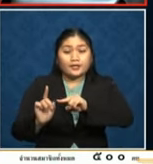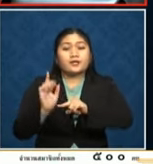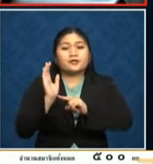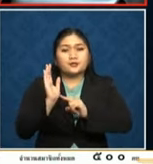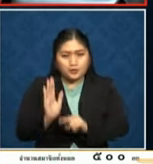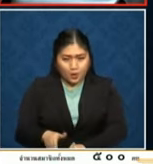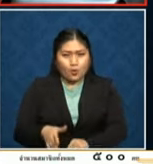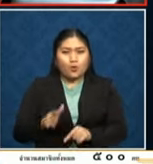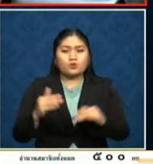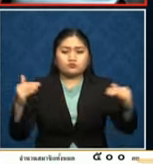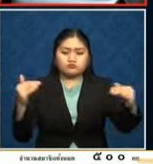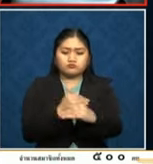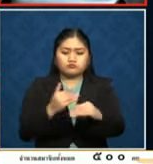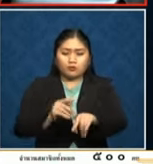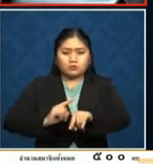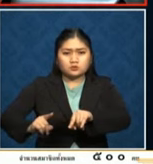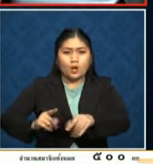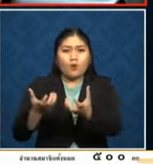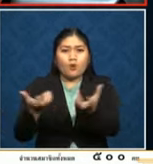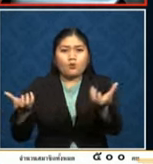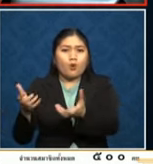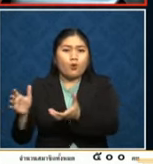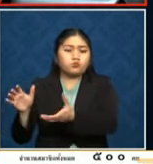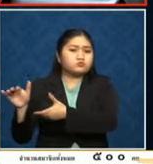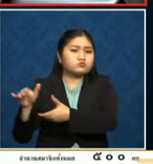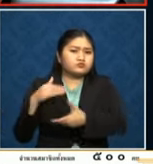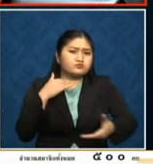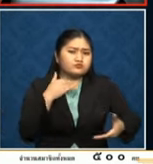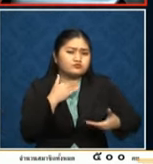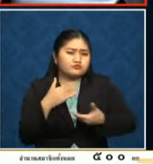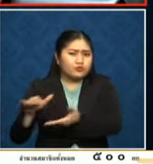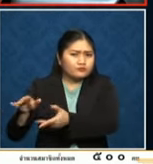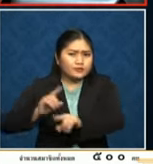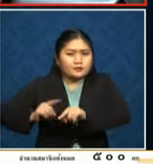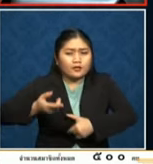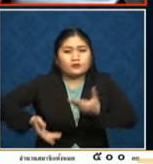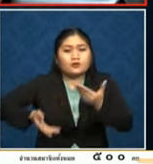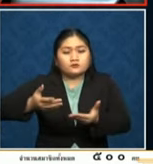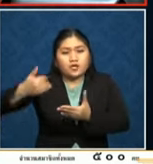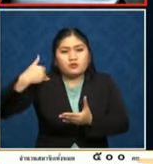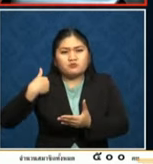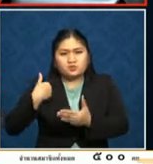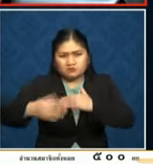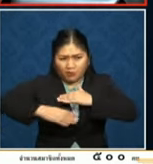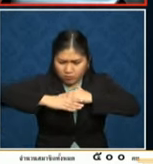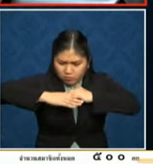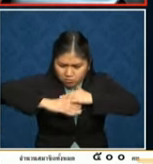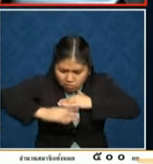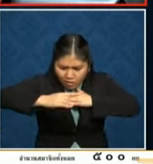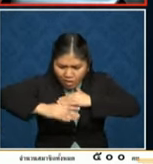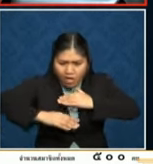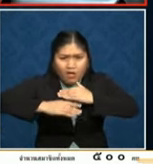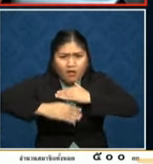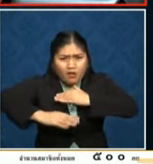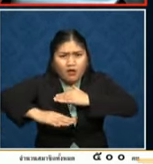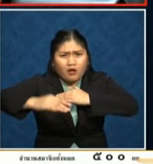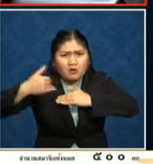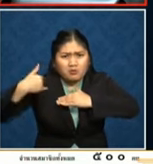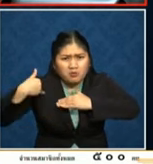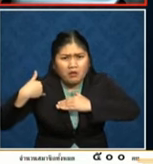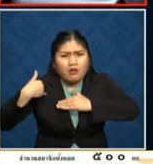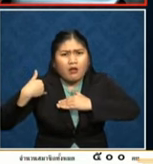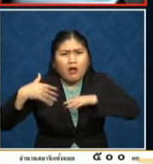ที่เป็นผู้สัญจรไปมาและขนส่งสินค้าทางด้านการเกษตรถนนเส้นนี้ชำรุดทรุดโทรมผิวขรุขระยังกับโลกพระ